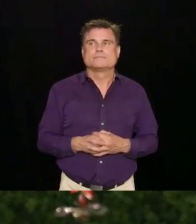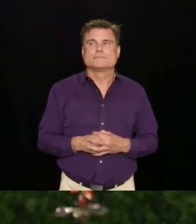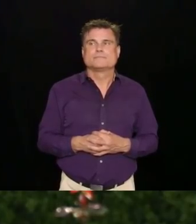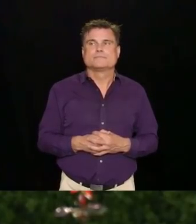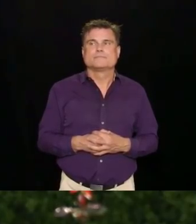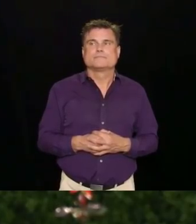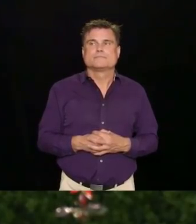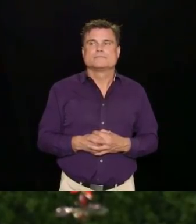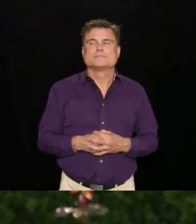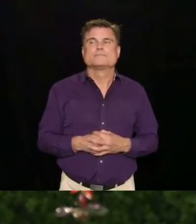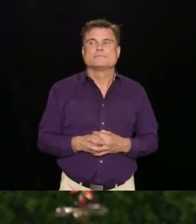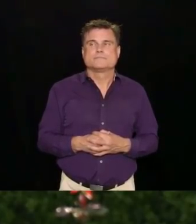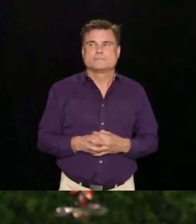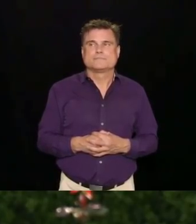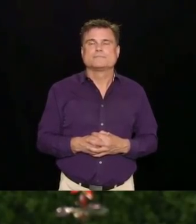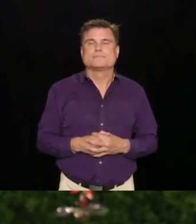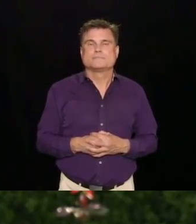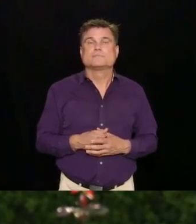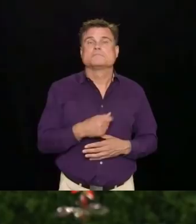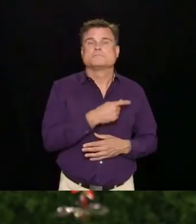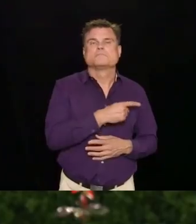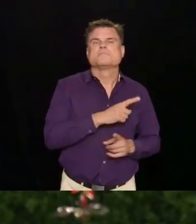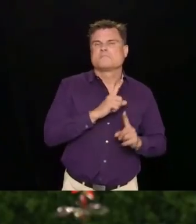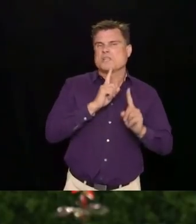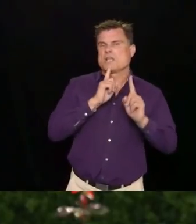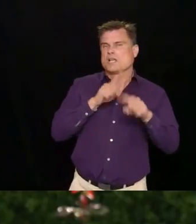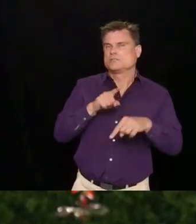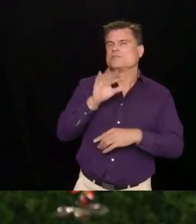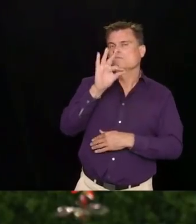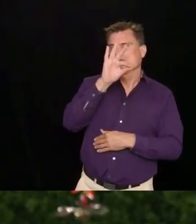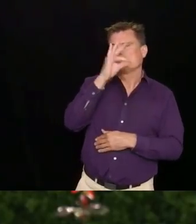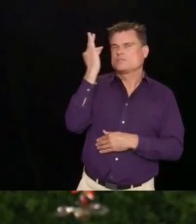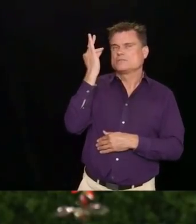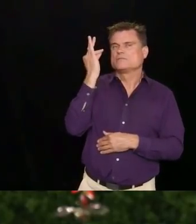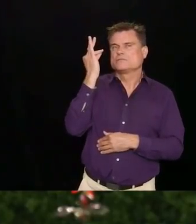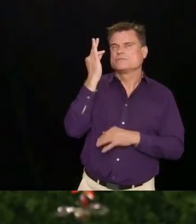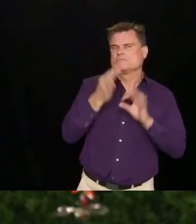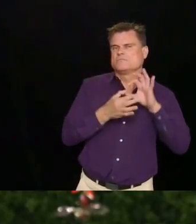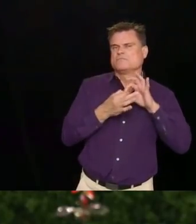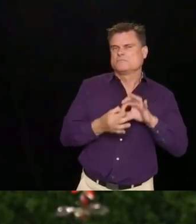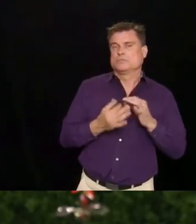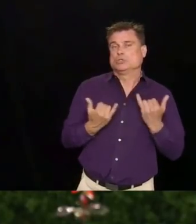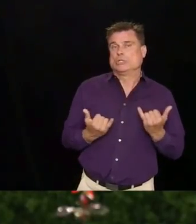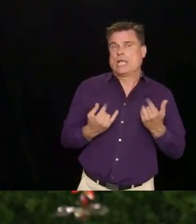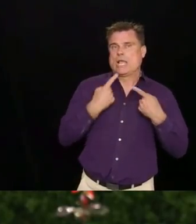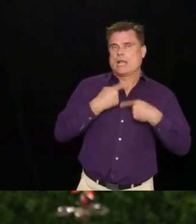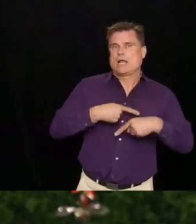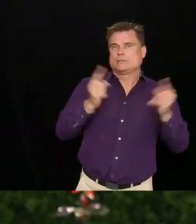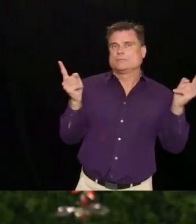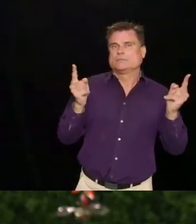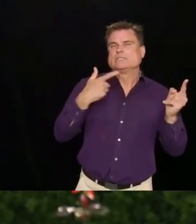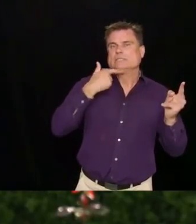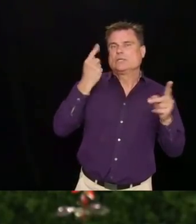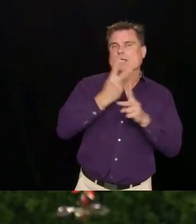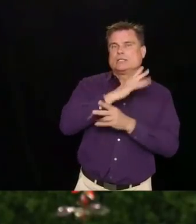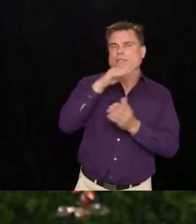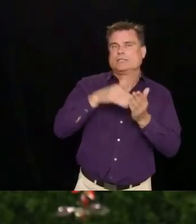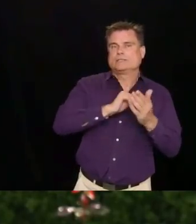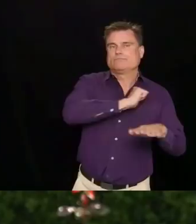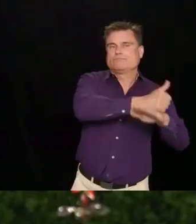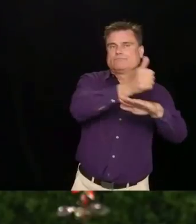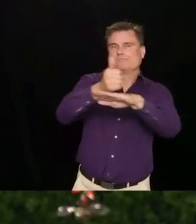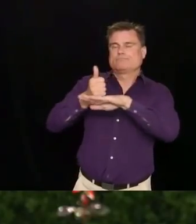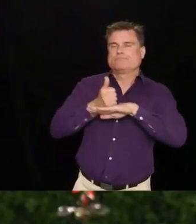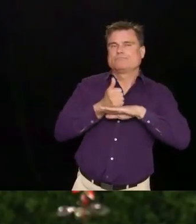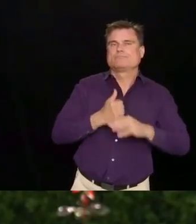Adrien que la situation à Kelowna, on prend cette situation très au